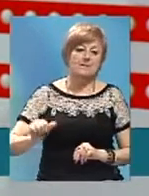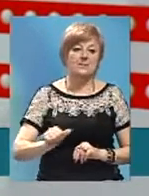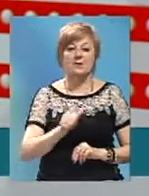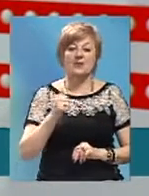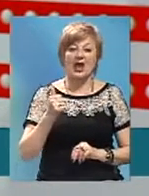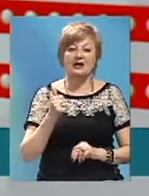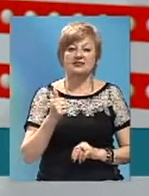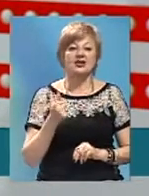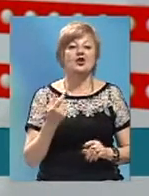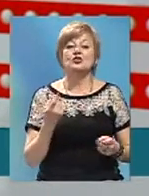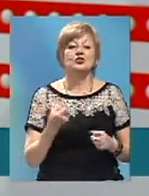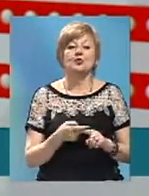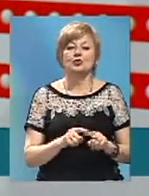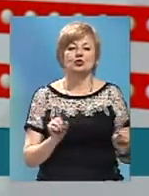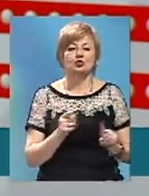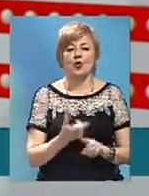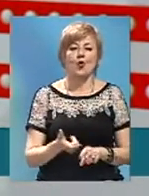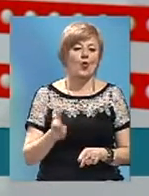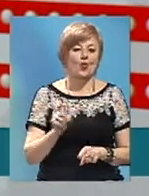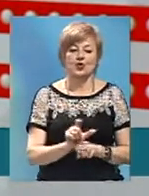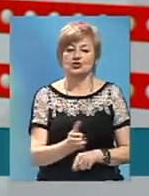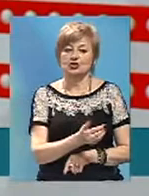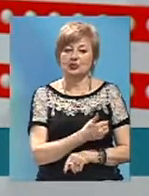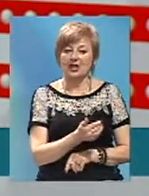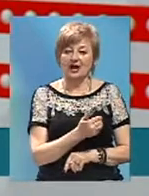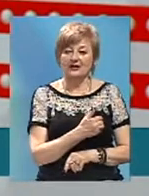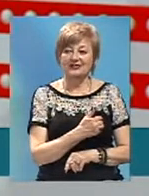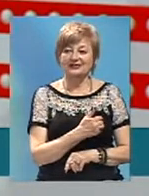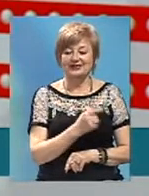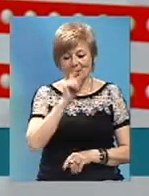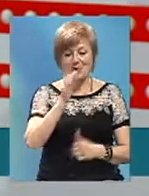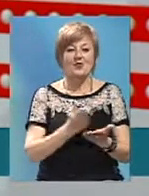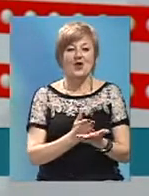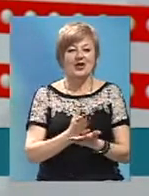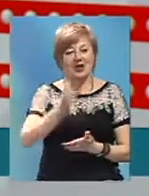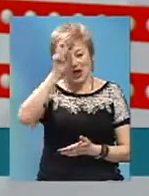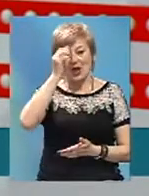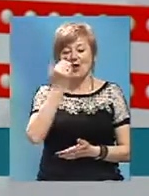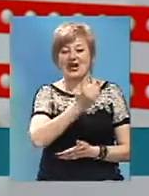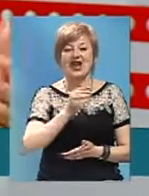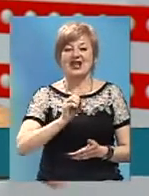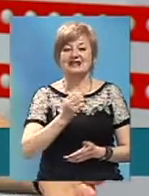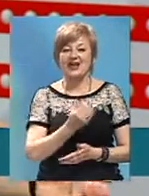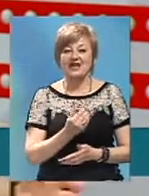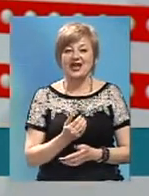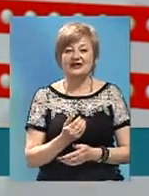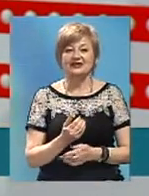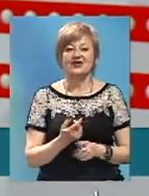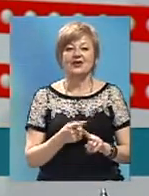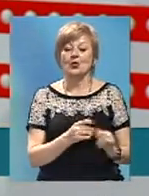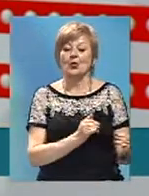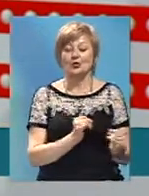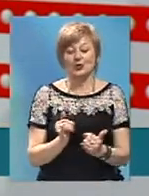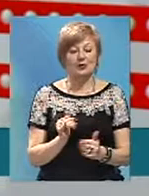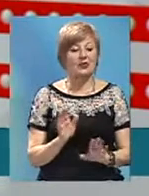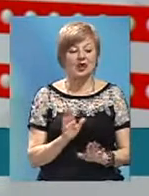не тому, що цього дуже прагне наш політик, королева Єлизавета може там гречно уступити,